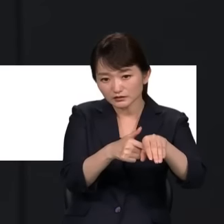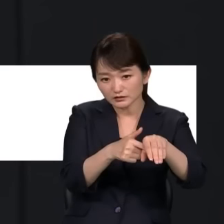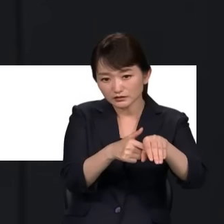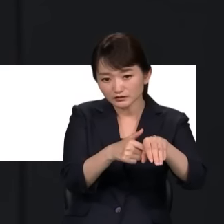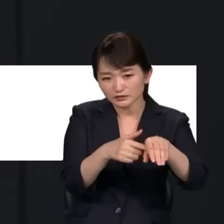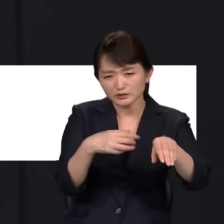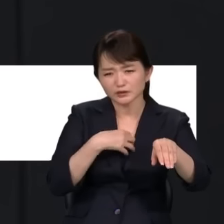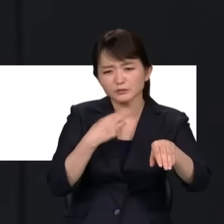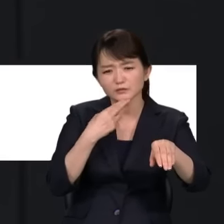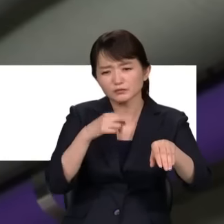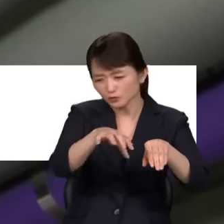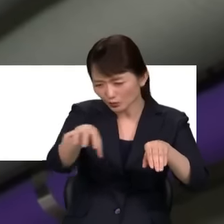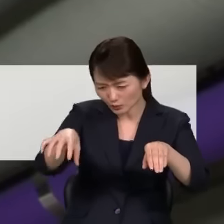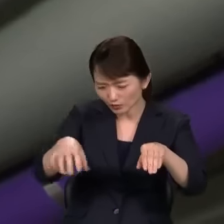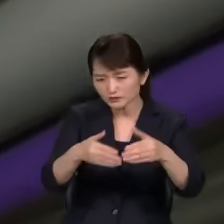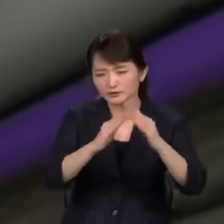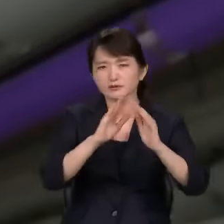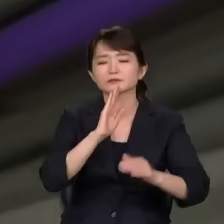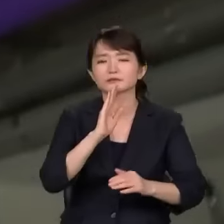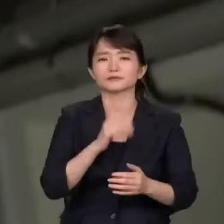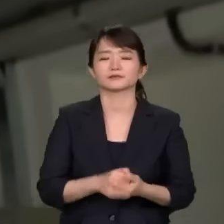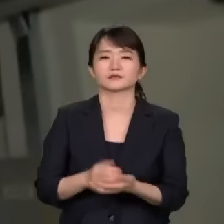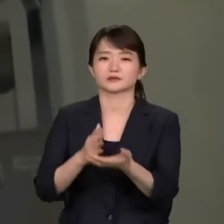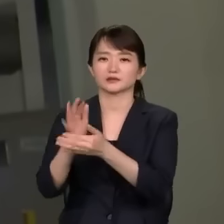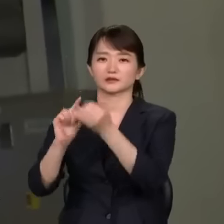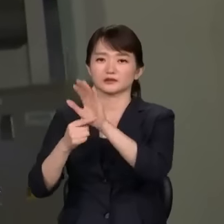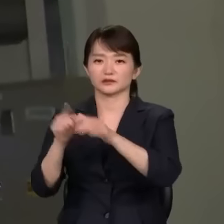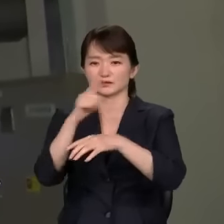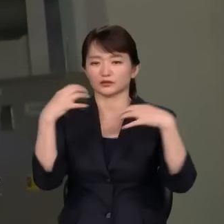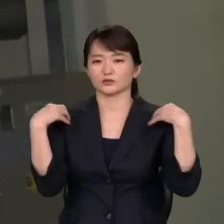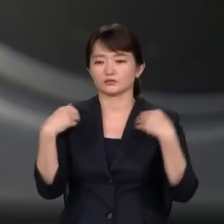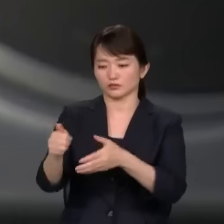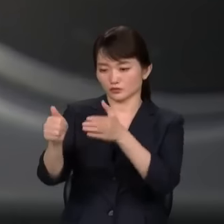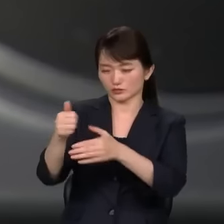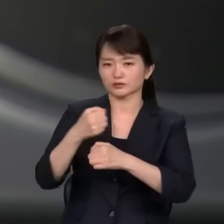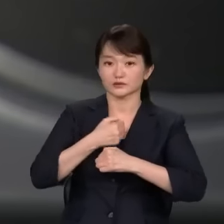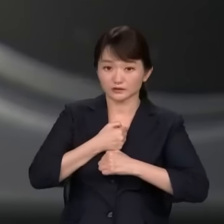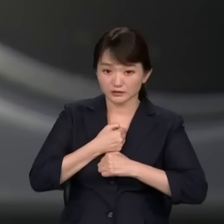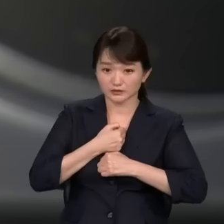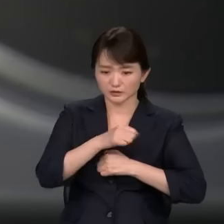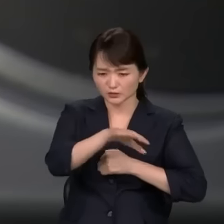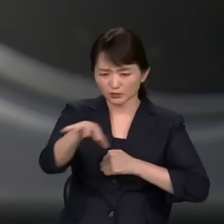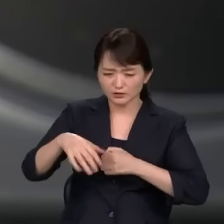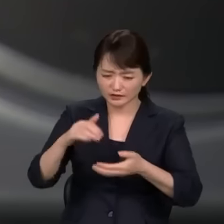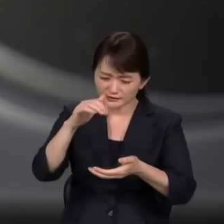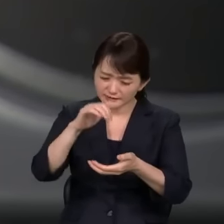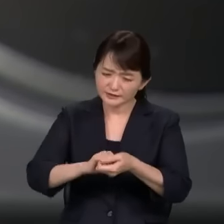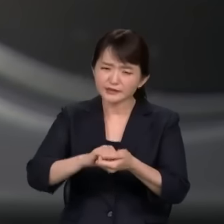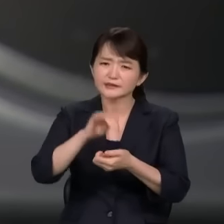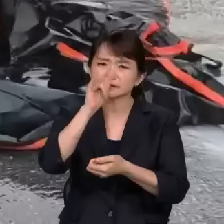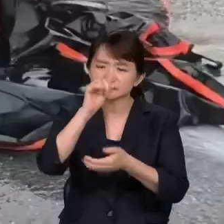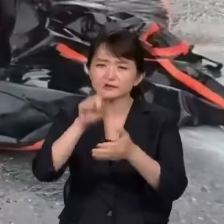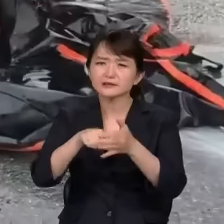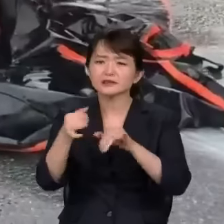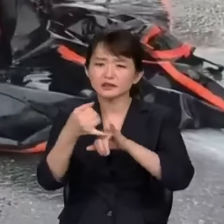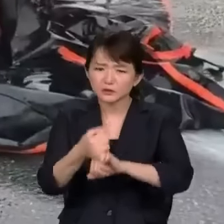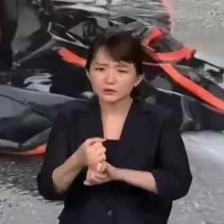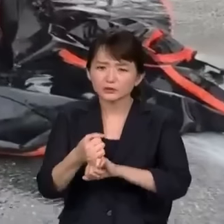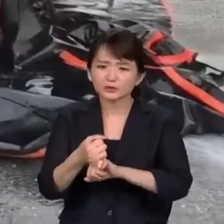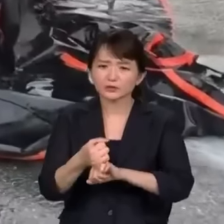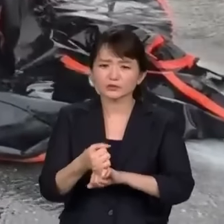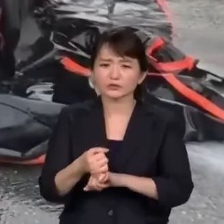곳에 설치하는 게 맞고요. 전문가들은 정부의 권고를 준수하고 공간 제약 등의 문제로 한계가 있을 경우 반드시 소방